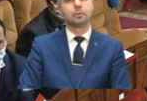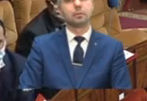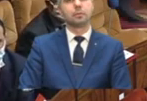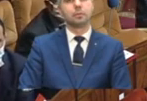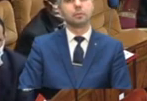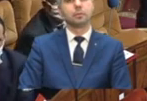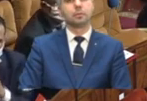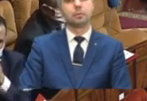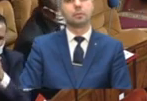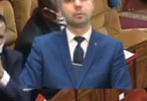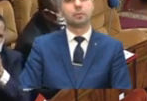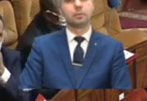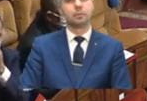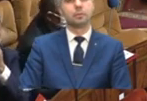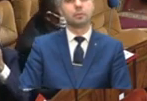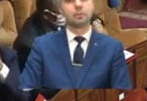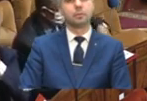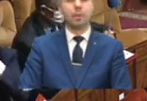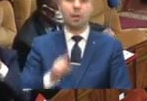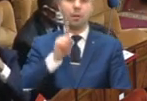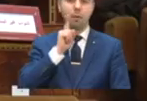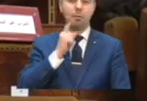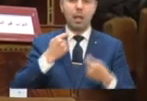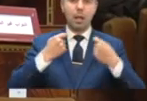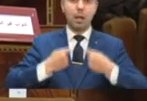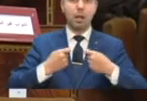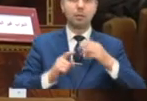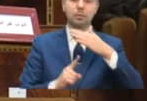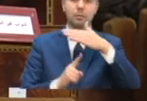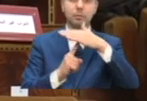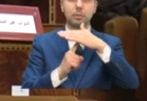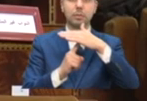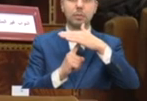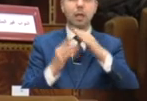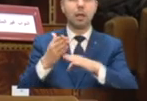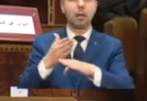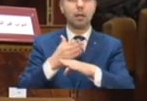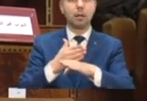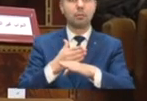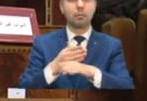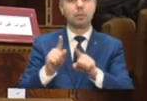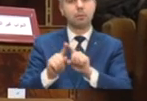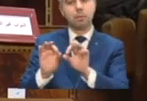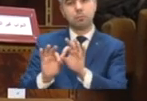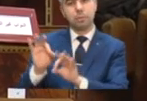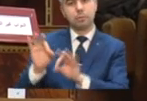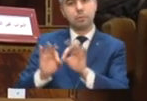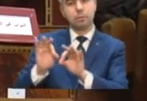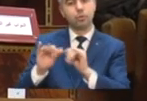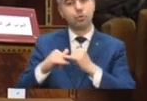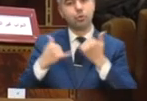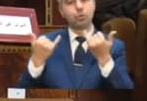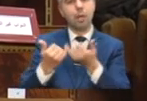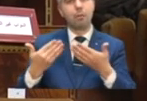السيدة الرئيسة المحترم، السيدة الرئيسة أنا طلبت نقطة نظام تسيير جلسة.